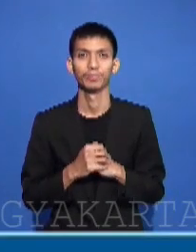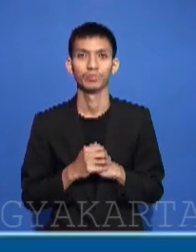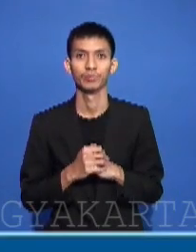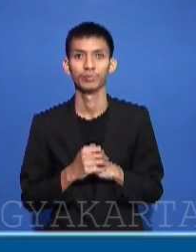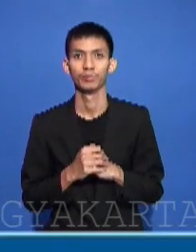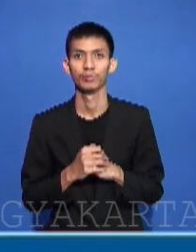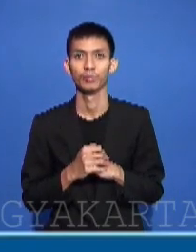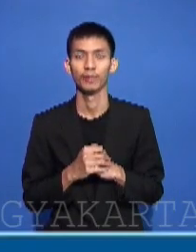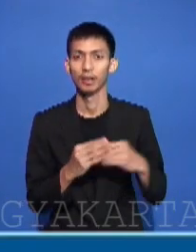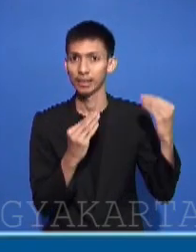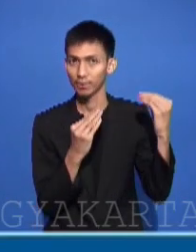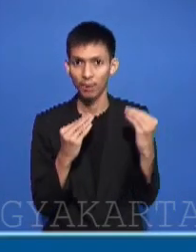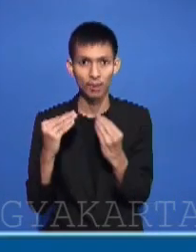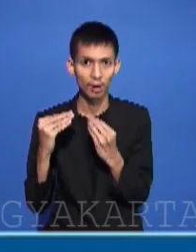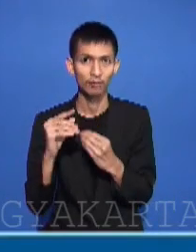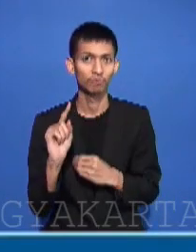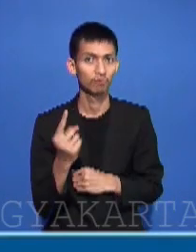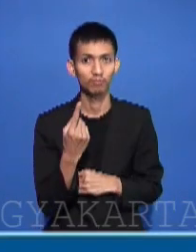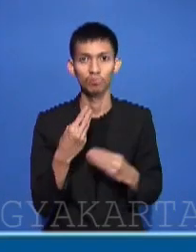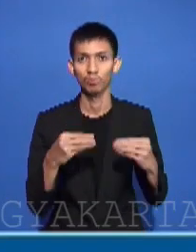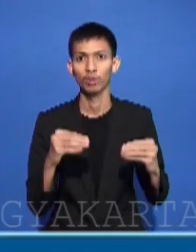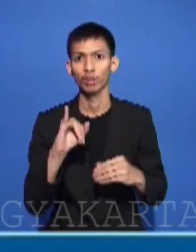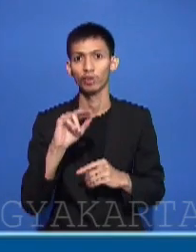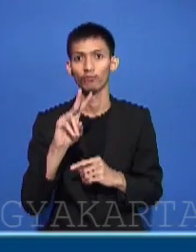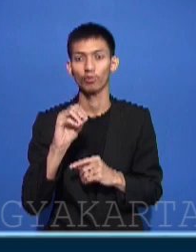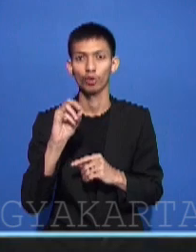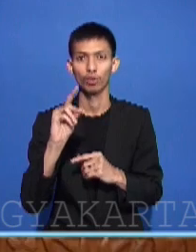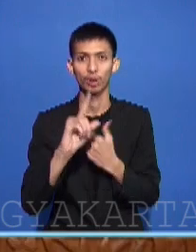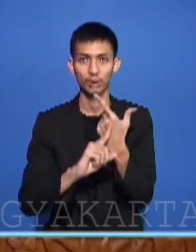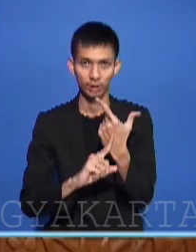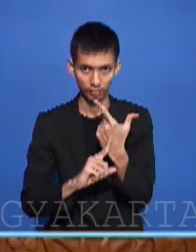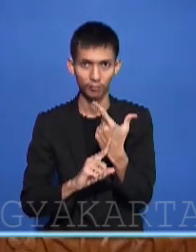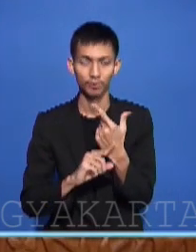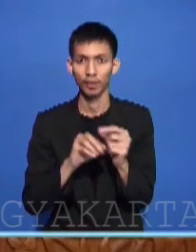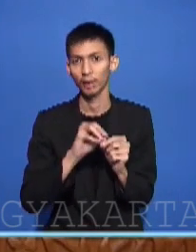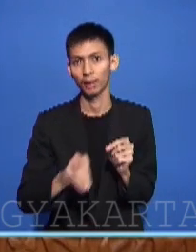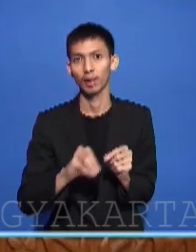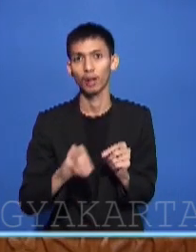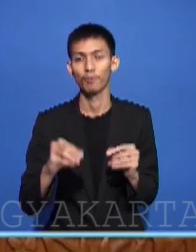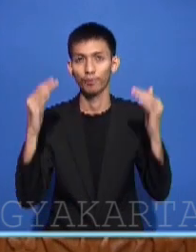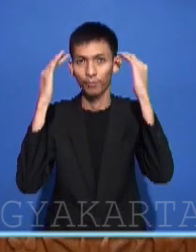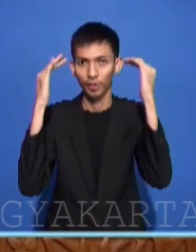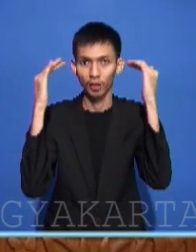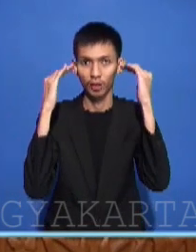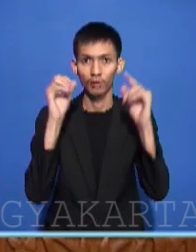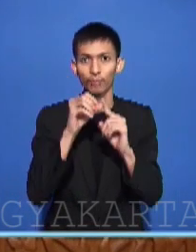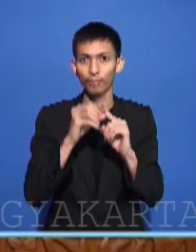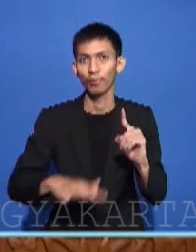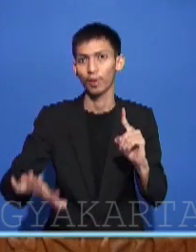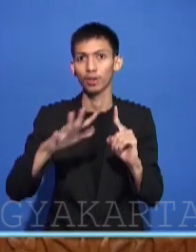semangka unggulan varietas ivory dragon karena Diponegoro kadang tadi ing lahan pesisir Kulon